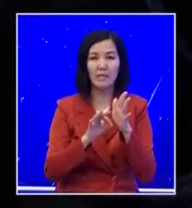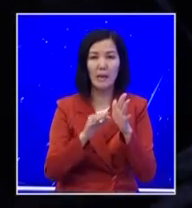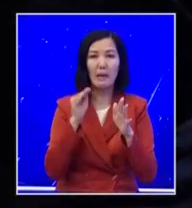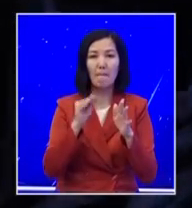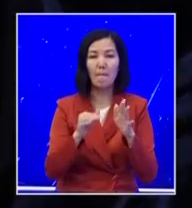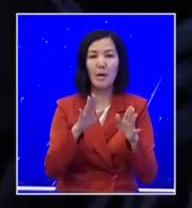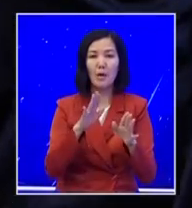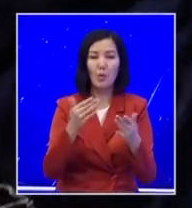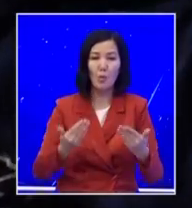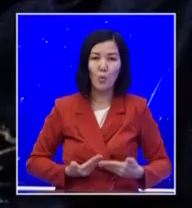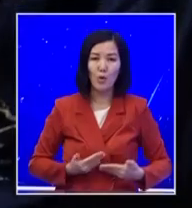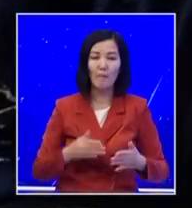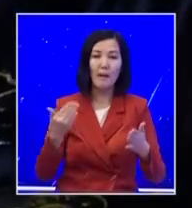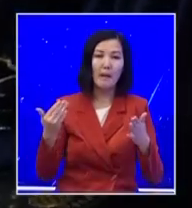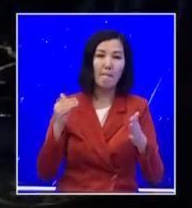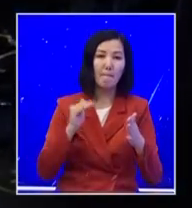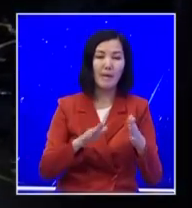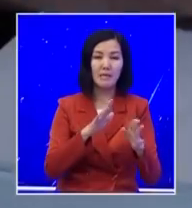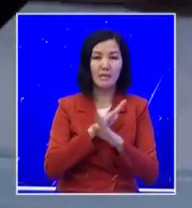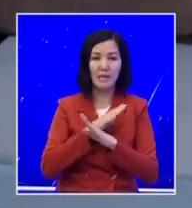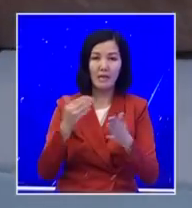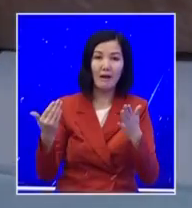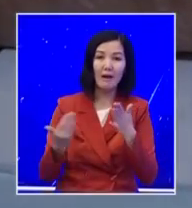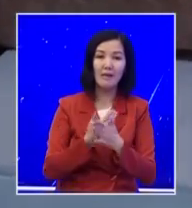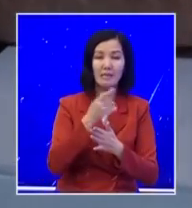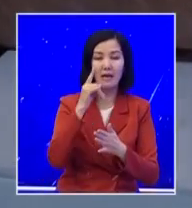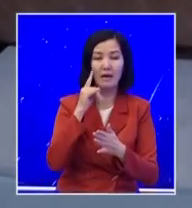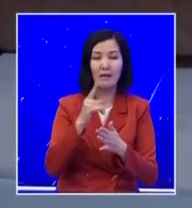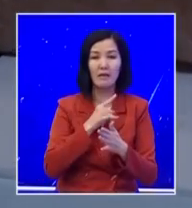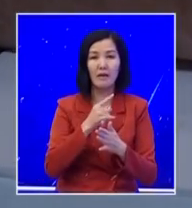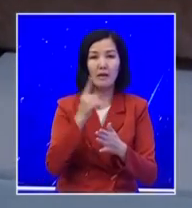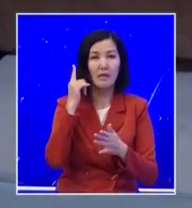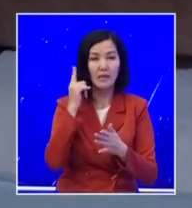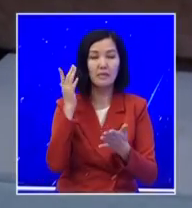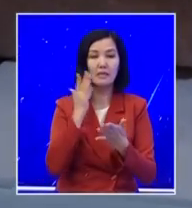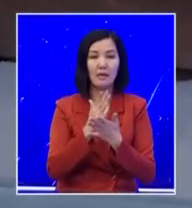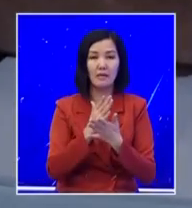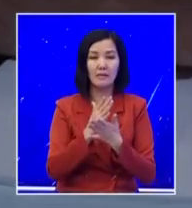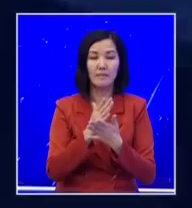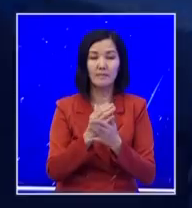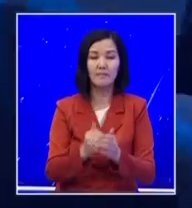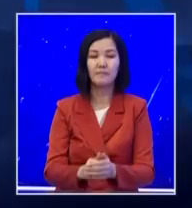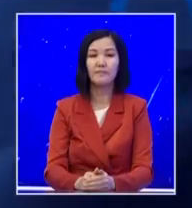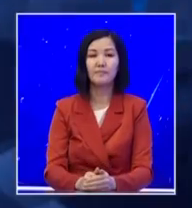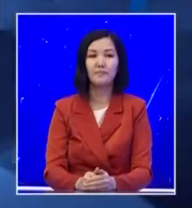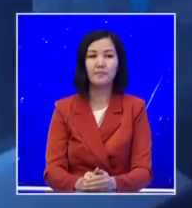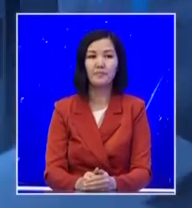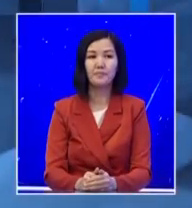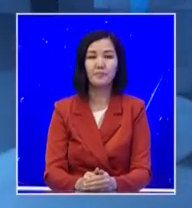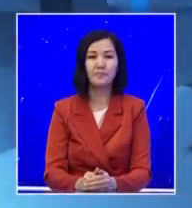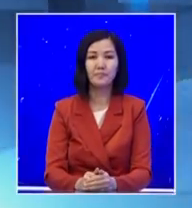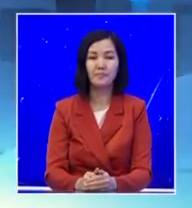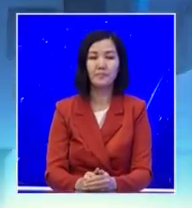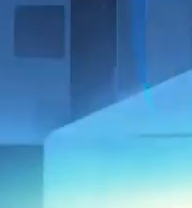тірілген қазақтың тарихтағы қара таңбалы күндерін Ғабдулла ата көрмесем де, естігенде денем түршігеді дейді ол. Елдана Серікбайқызы,